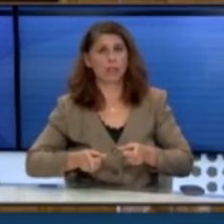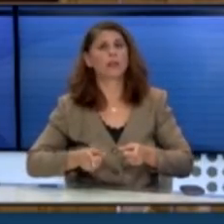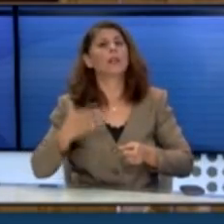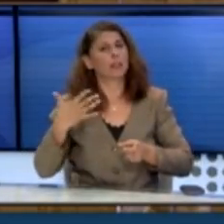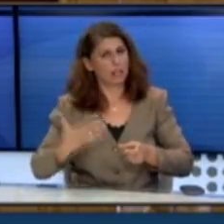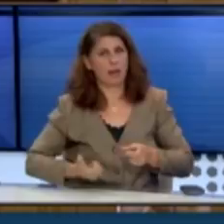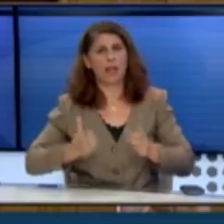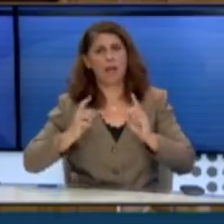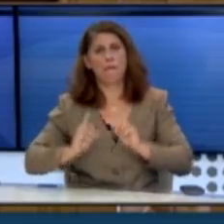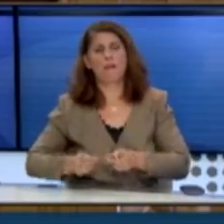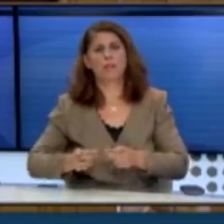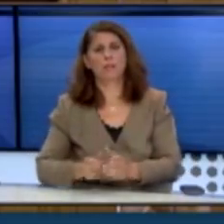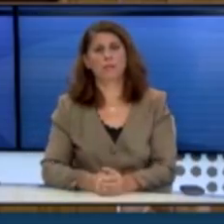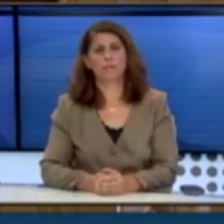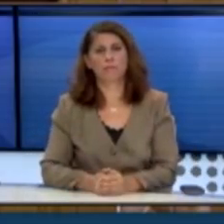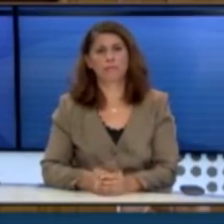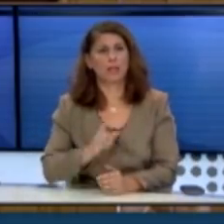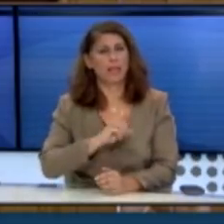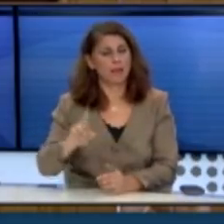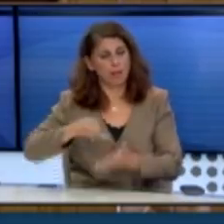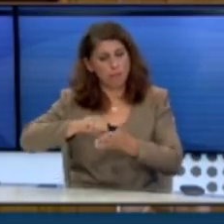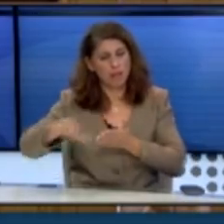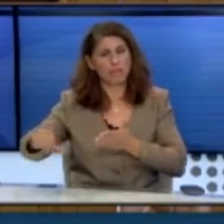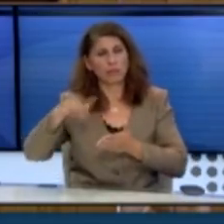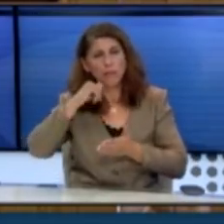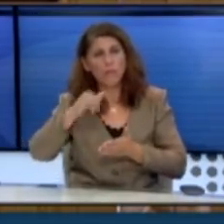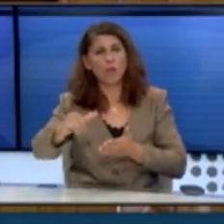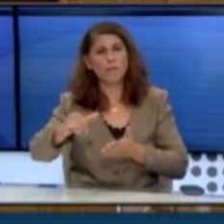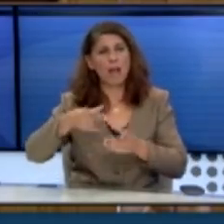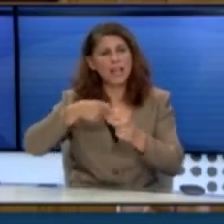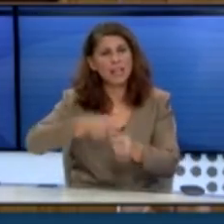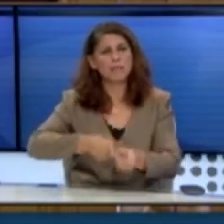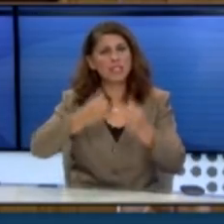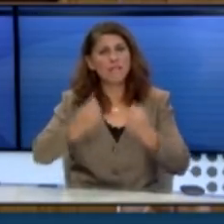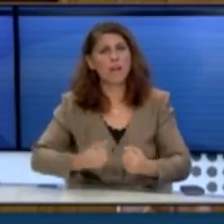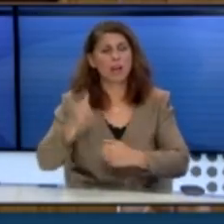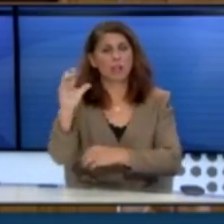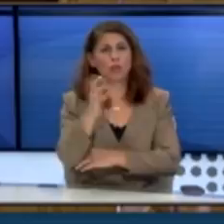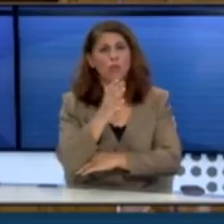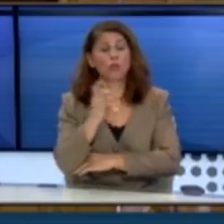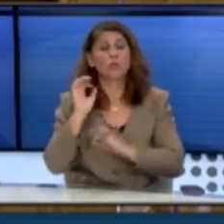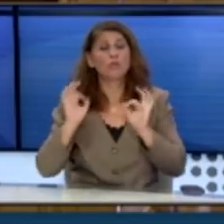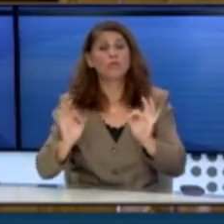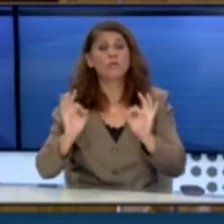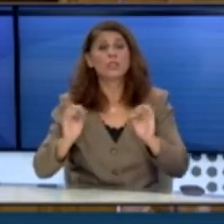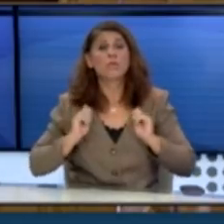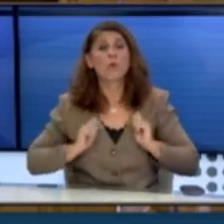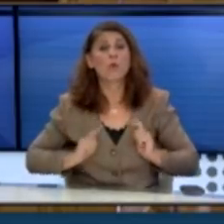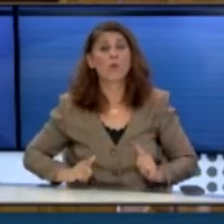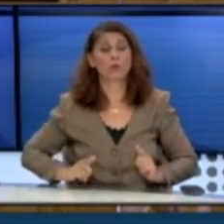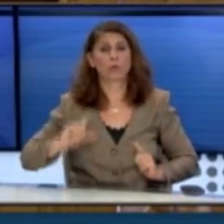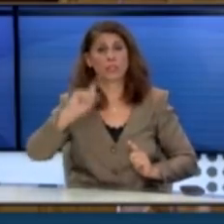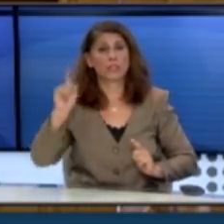να πάρει τις αποφάσεις τους. Για να μην παραγραφούν τα διαχρονικά εγκλήματα κατά του δάσους, του φυσικού πλούτου, της ζωής